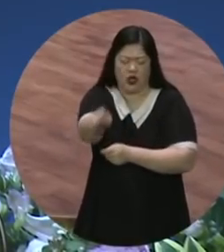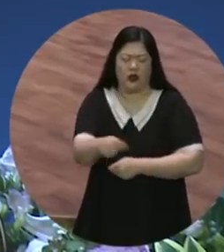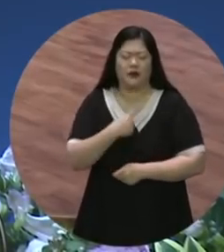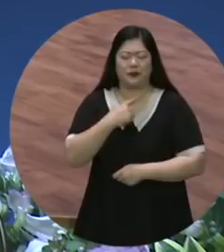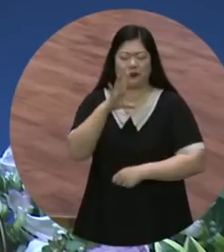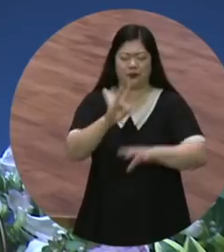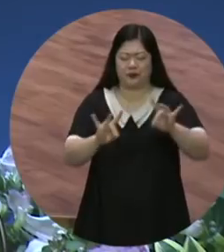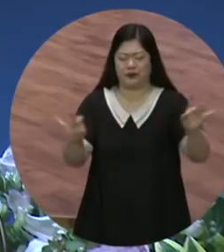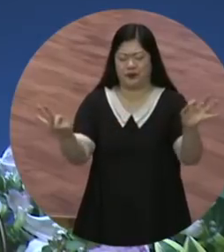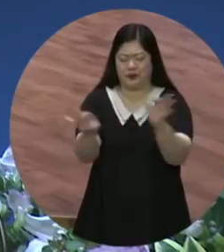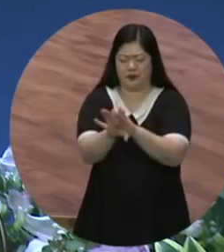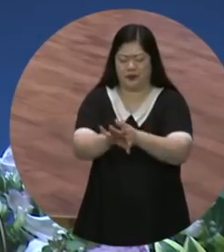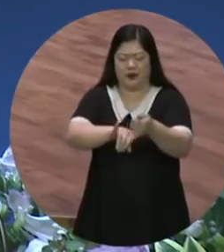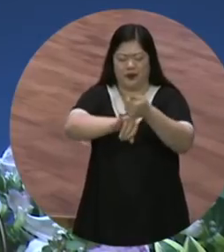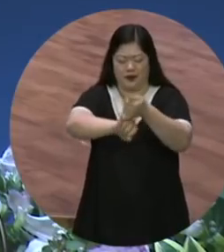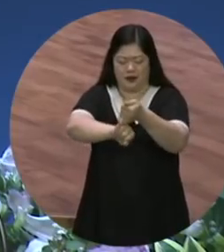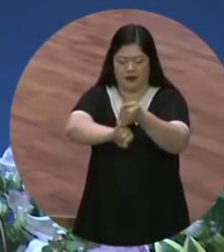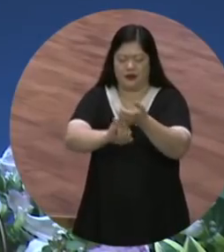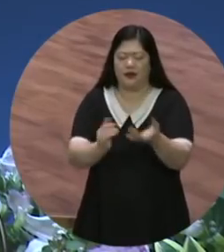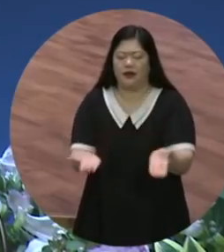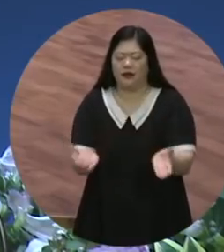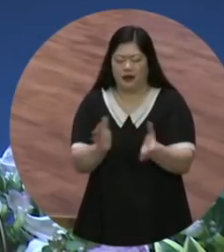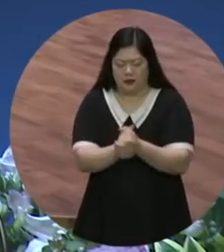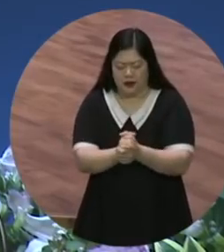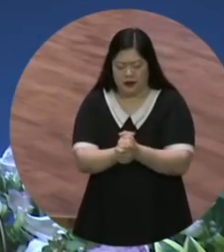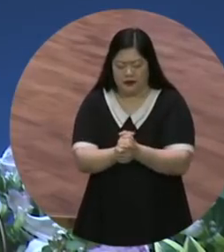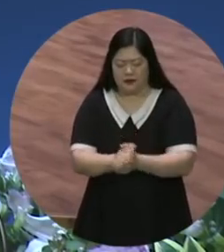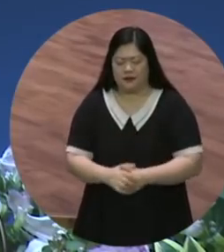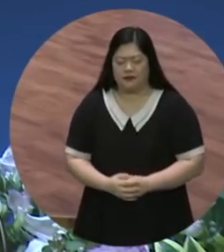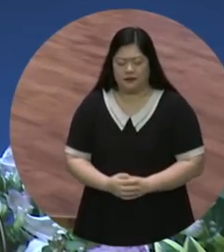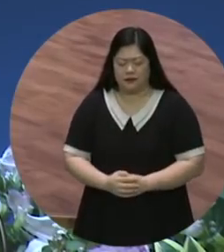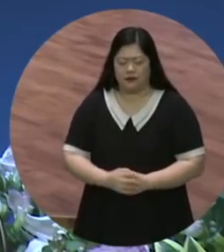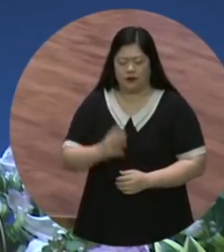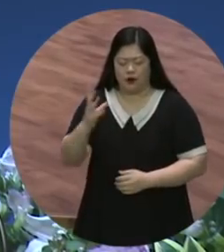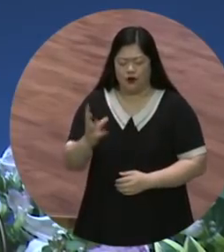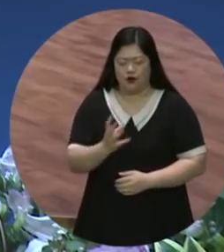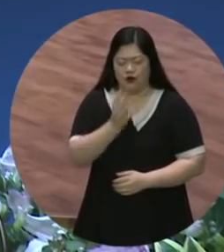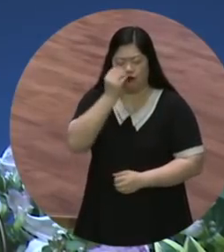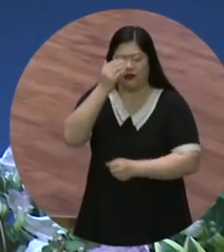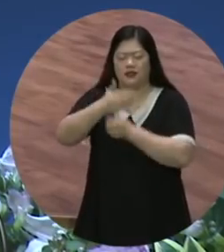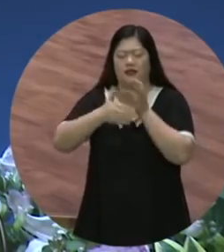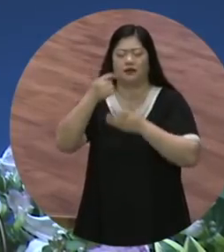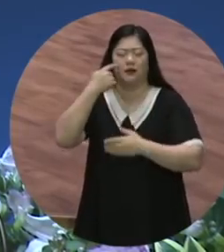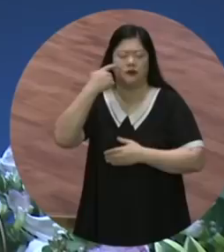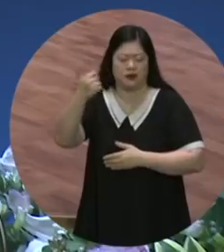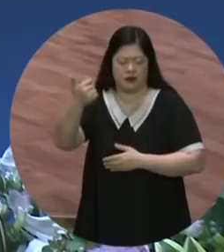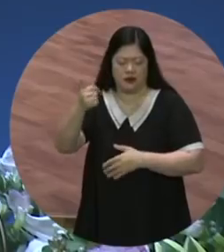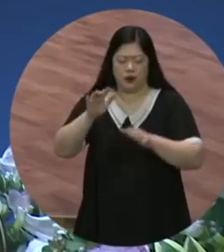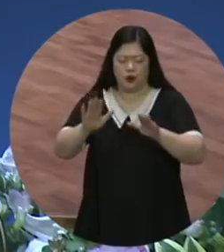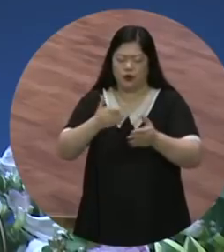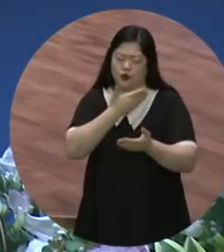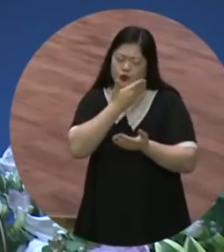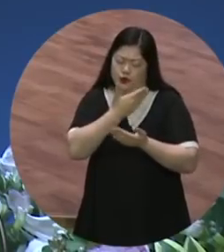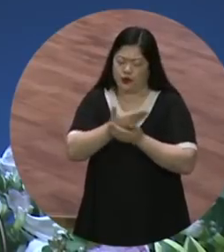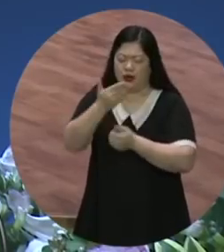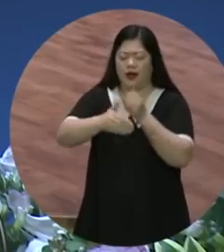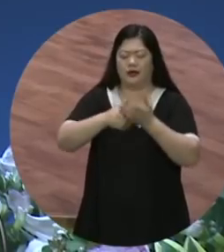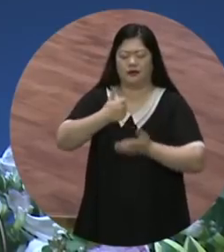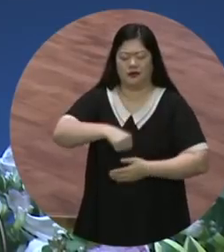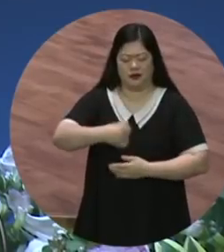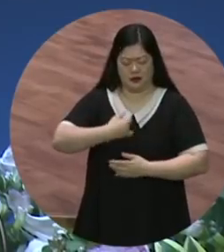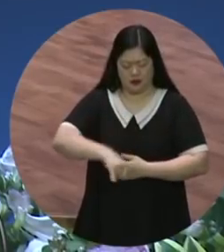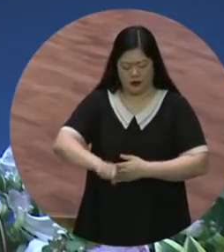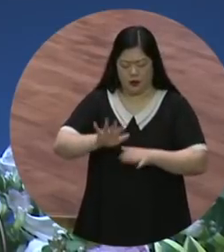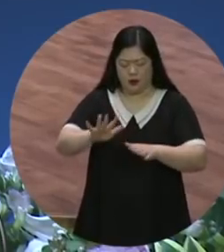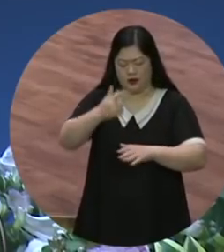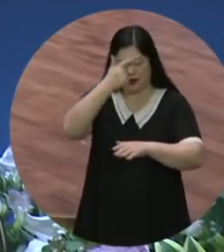목마르지 아니하리라. 아멘. 거룩하신 하나님, 오늘도 하나님의 귀한 백성들이 귀한 성전에서 예배드릴